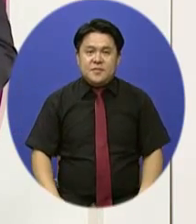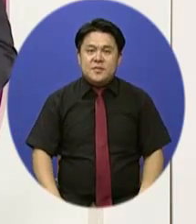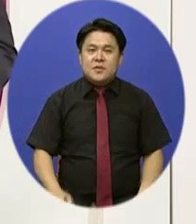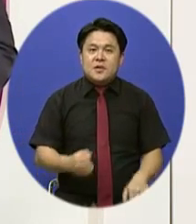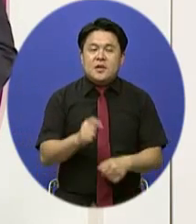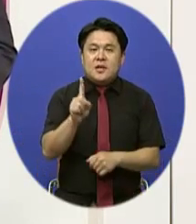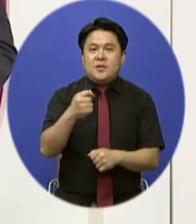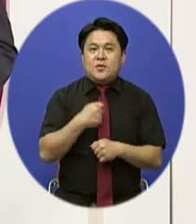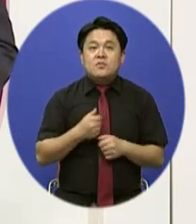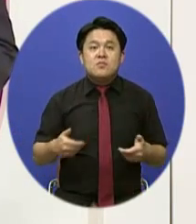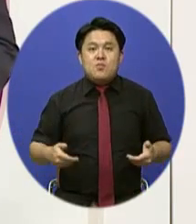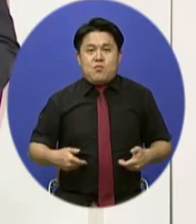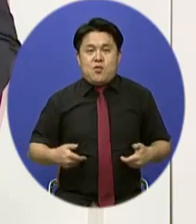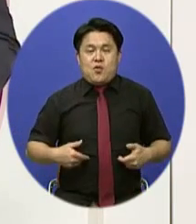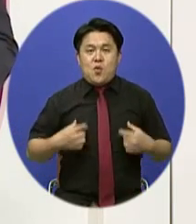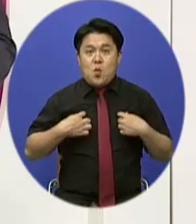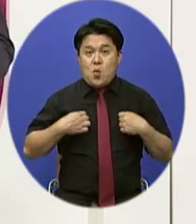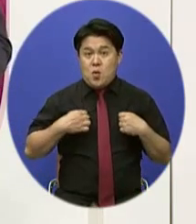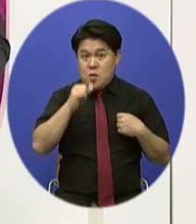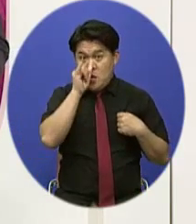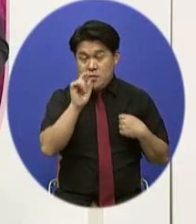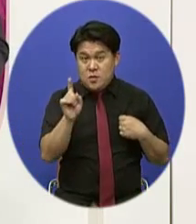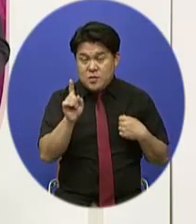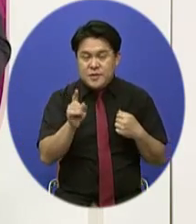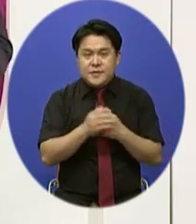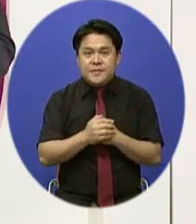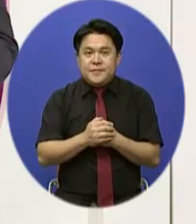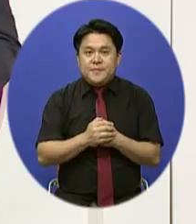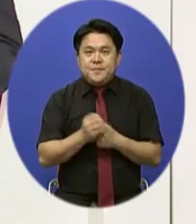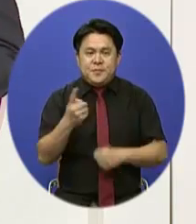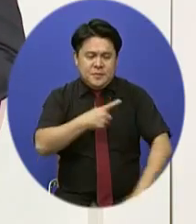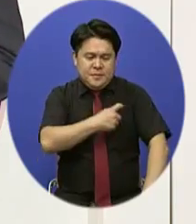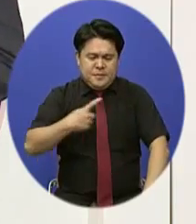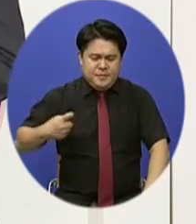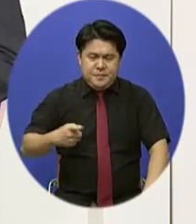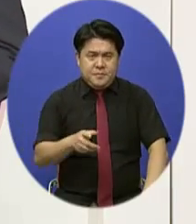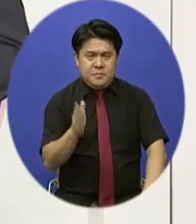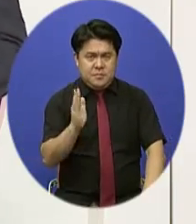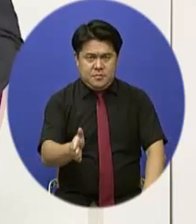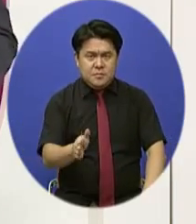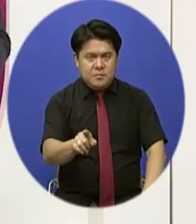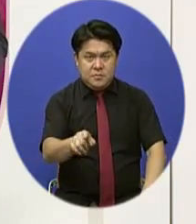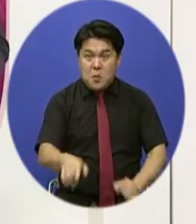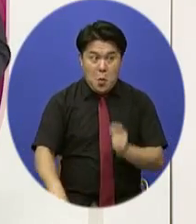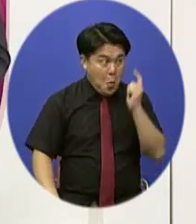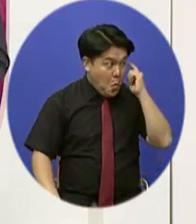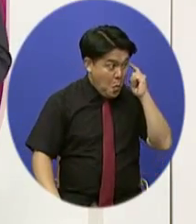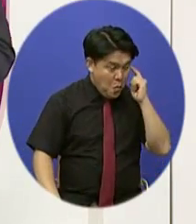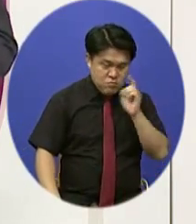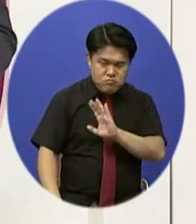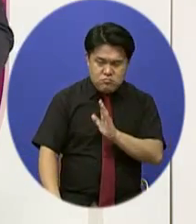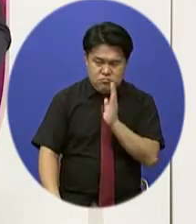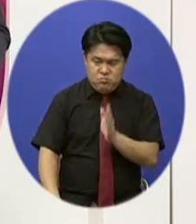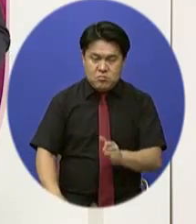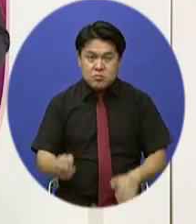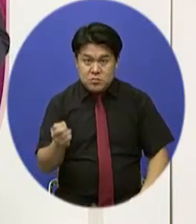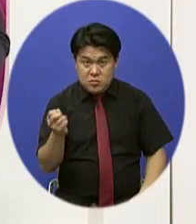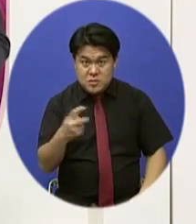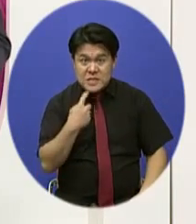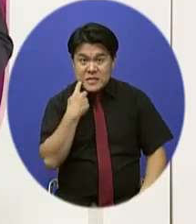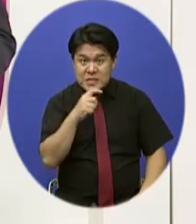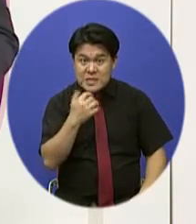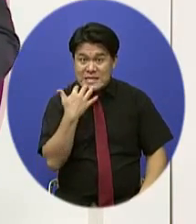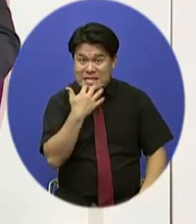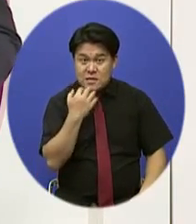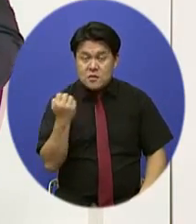안 입어야 옳지 있습니다. 향수, 네. 진한 향수. 아, 향수 뿌리면 안 돼요? 그럼요. 그리고 또 이효정 씨, 네. 노란